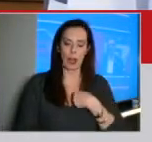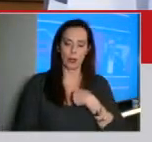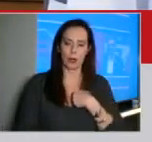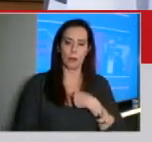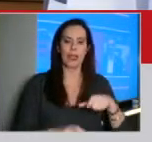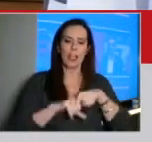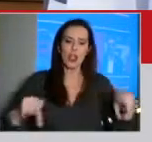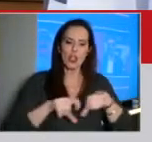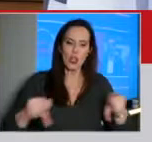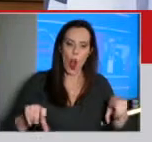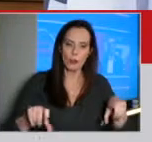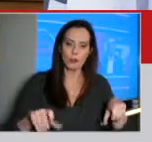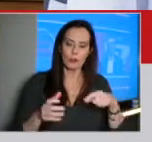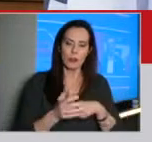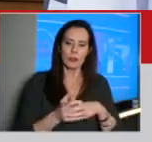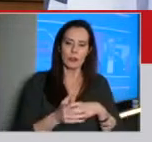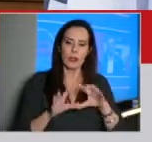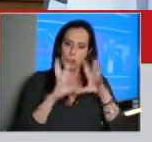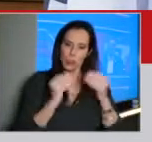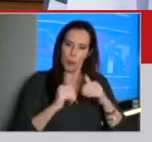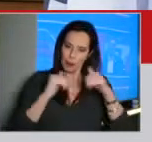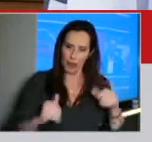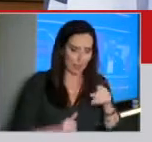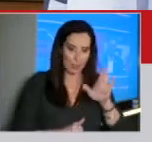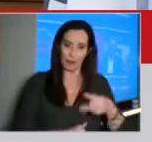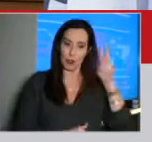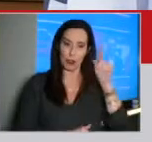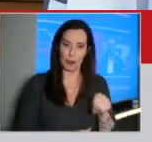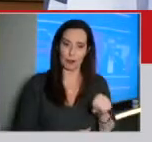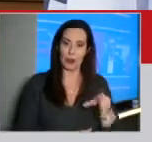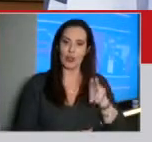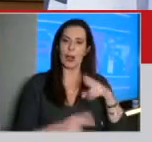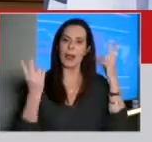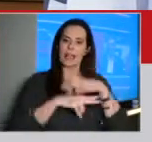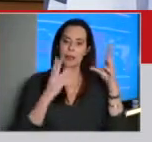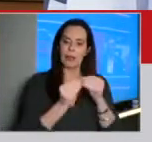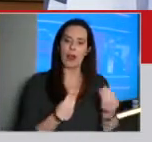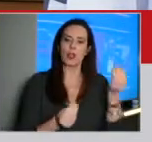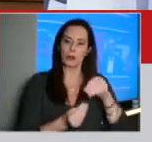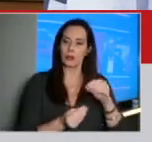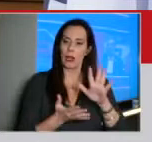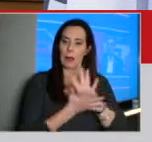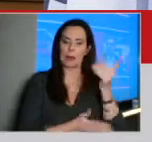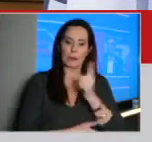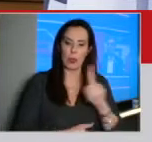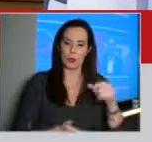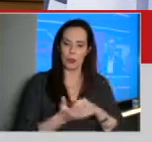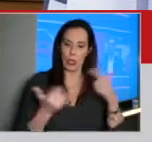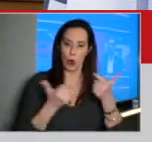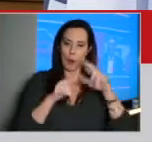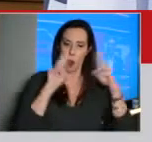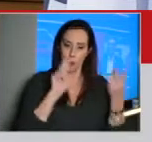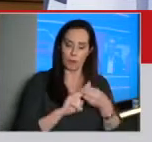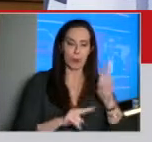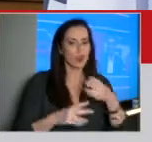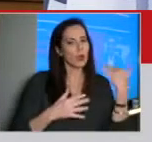בתשתיות, על פי סיכום נפרד. אבל תראה, זה אפילו יותר מזה. יש גם הסכמים על תוספות בסכום 15 מיליון טובת אירועים בינלאומיים.